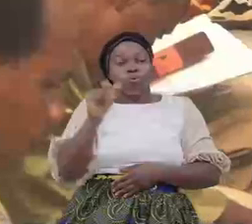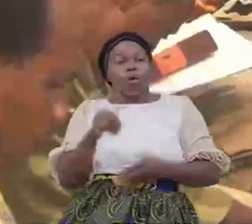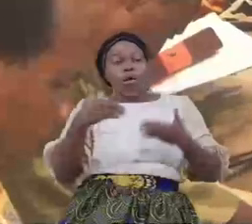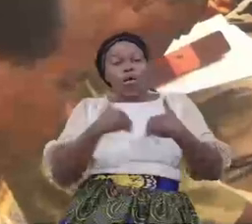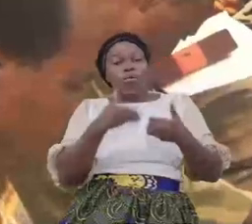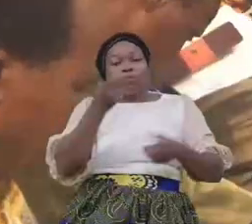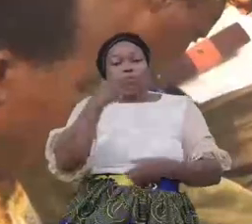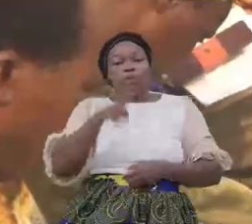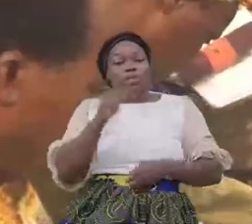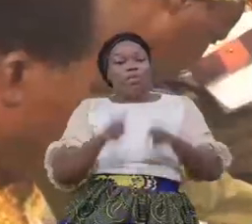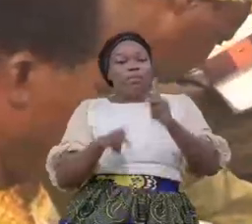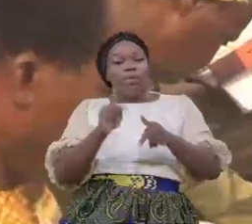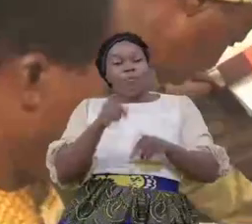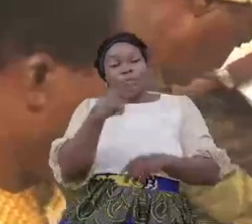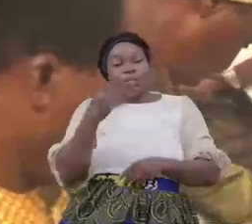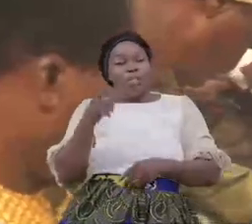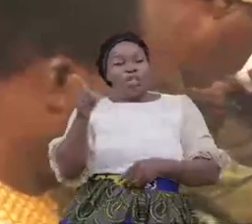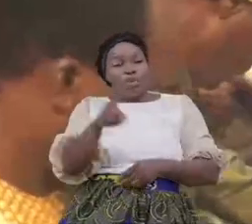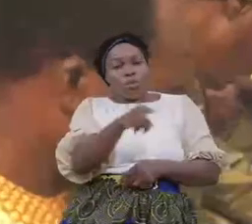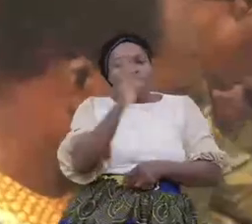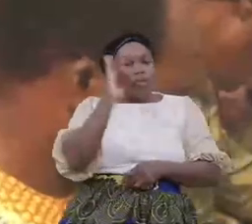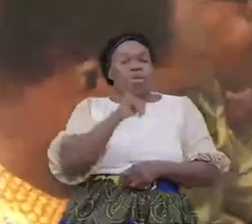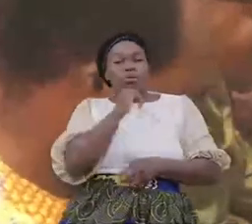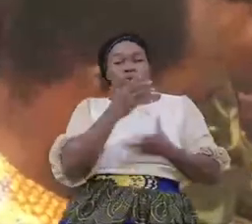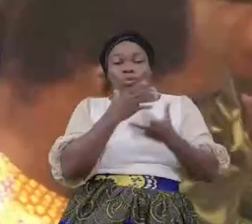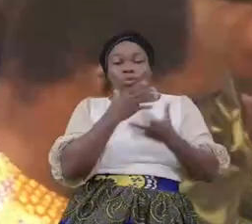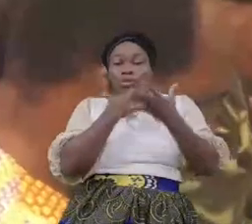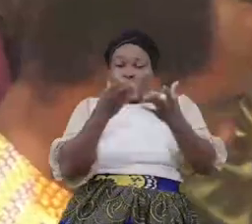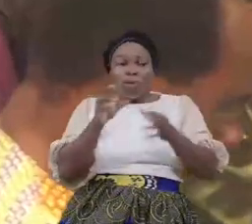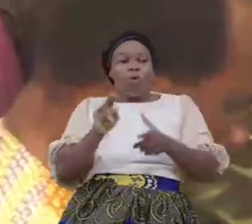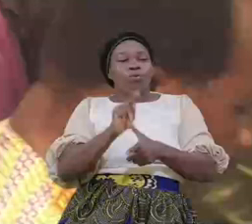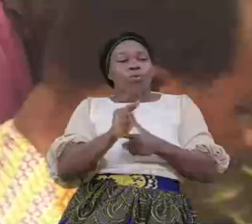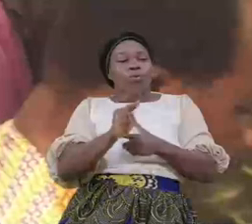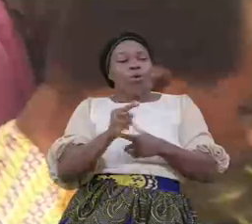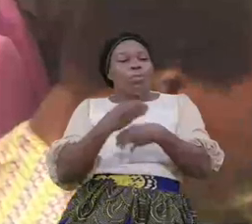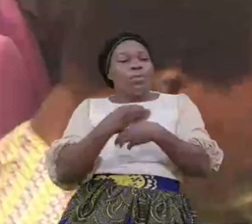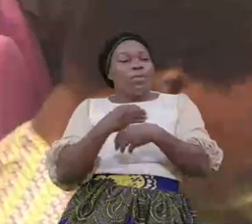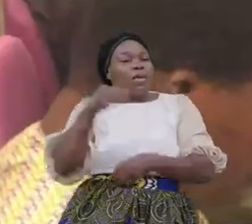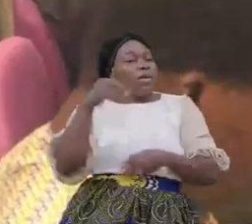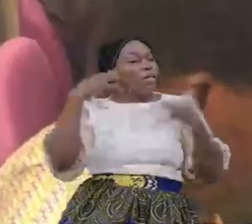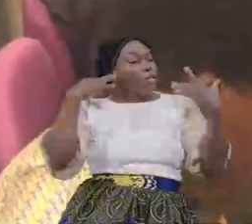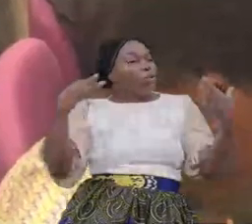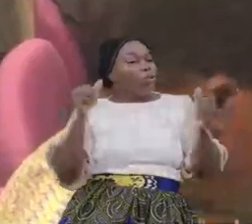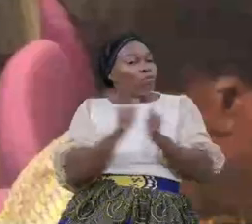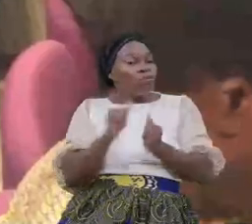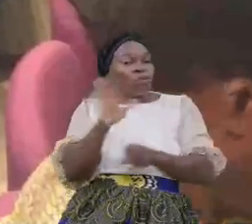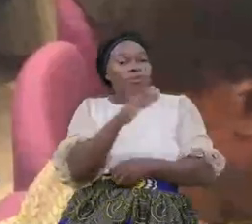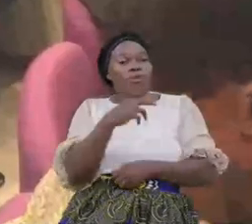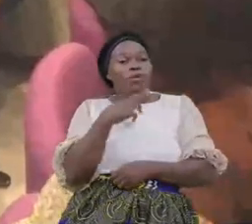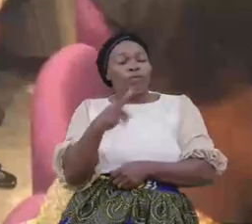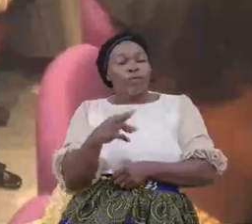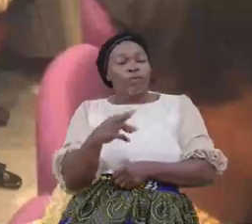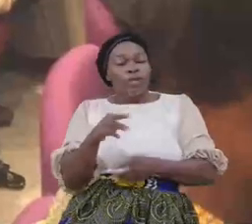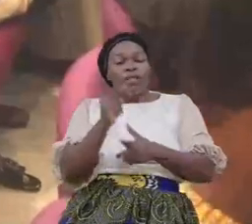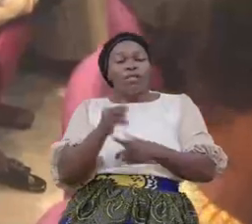6, 10. Josué avait donné cet ordre au peuple. Vous ne crierez point, vous ne ferez point entendre votre voix, et il